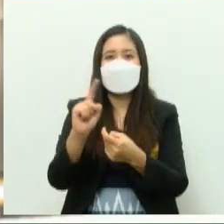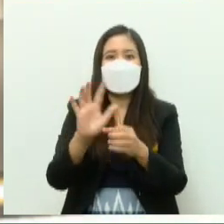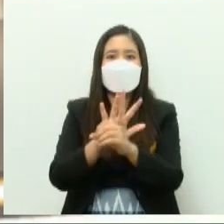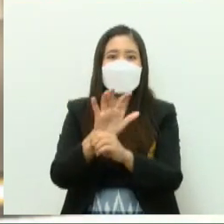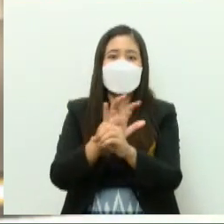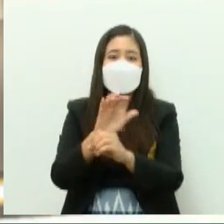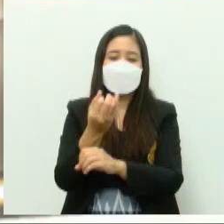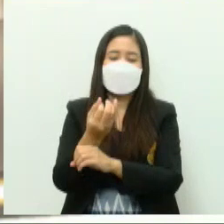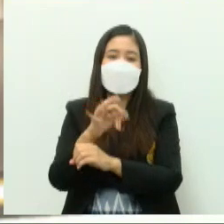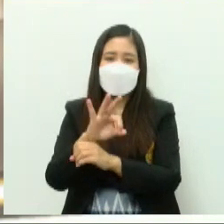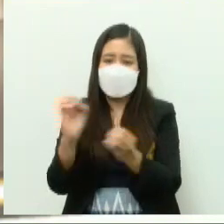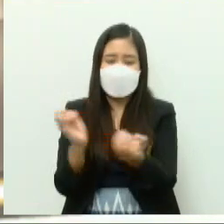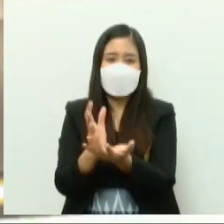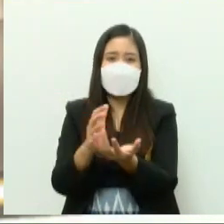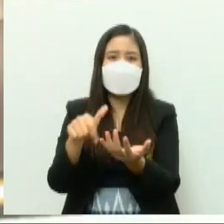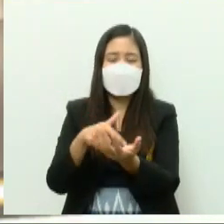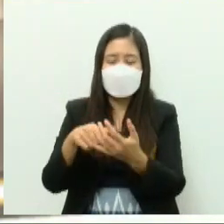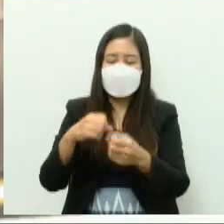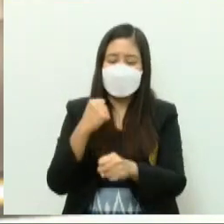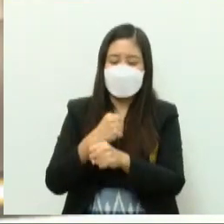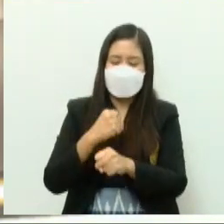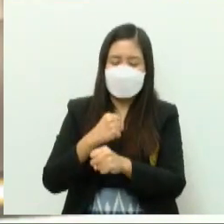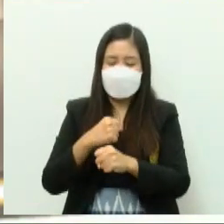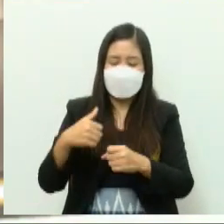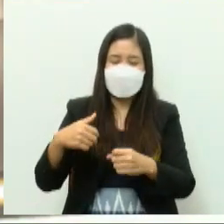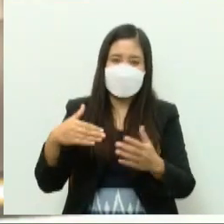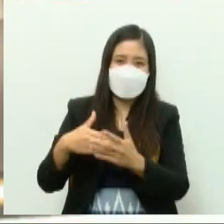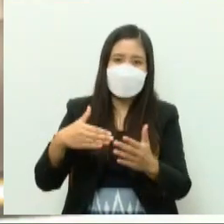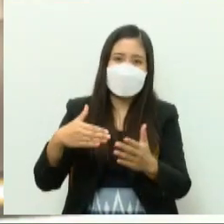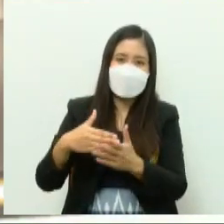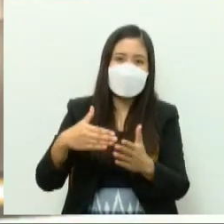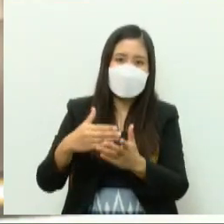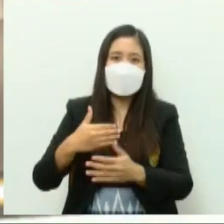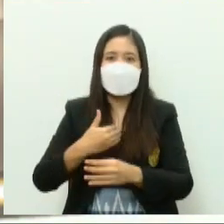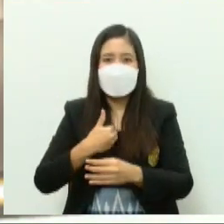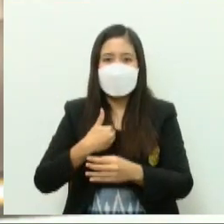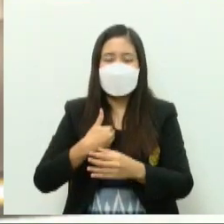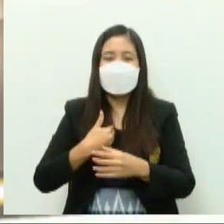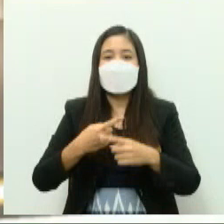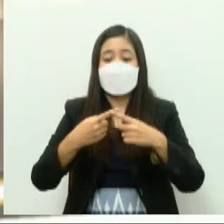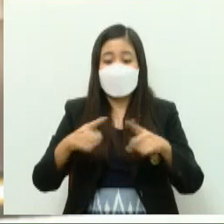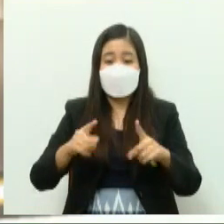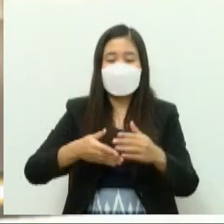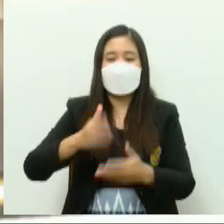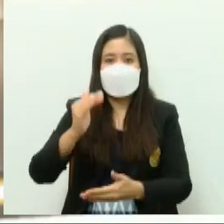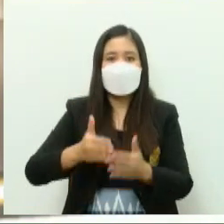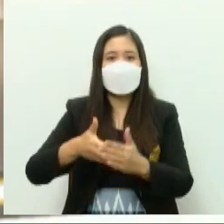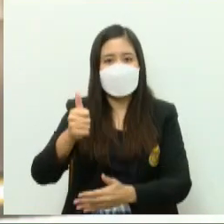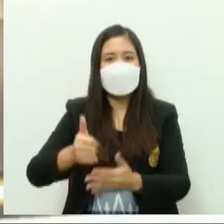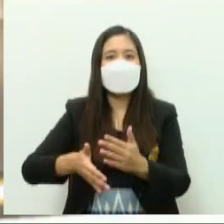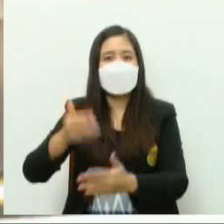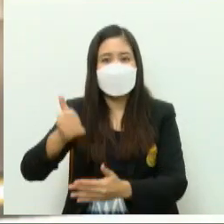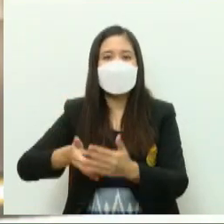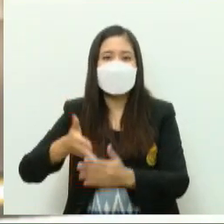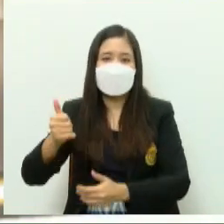ควิด-19 ก็ทำให้ผลการดำเนินงานในระดับเขตพื้นที่การศึกษาประสบความสำเร็จอยู่ในระดับที่น่าพอใ